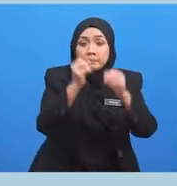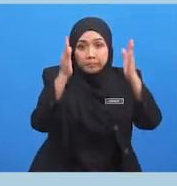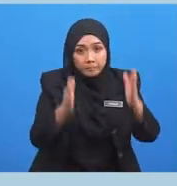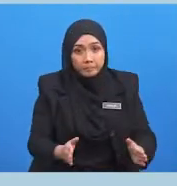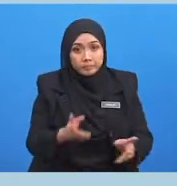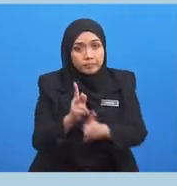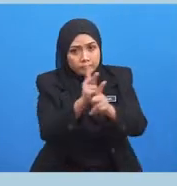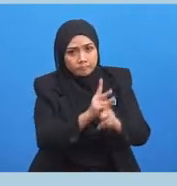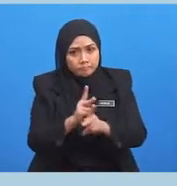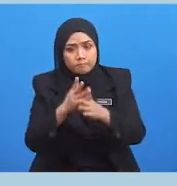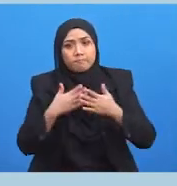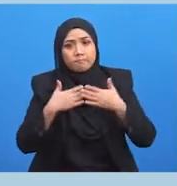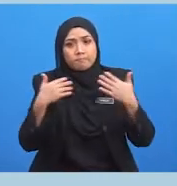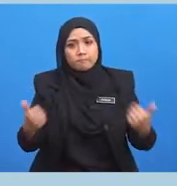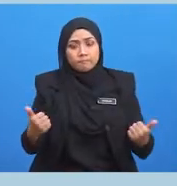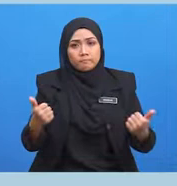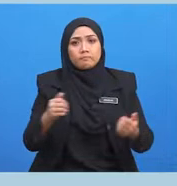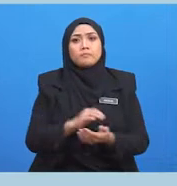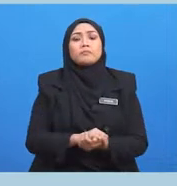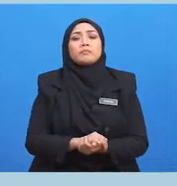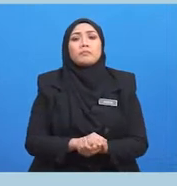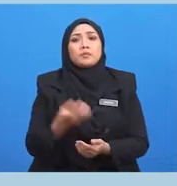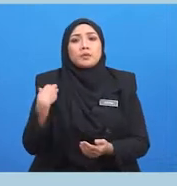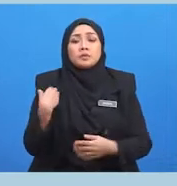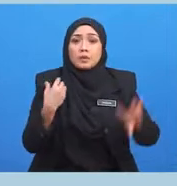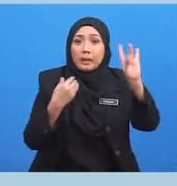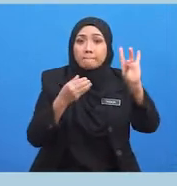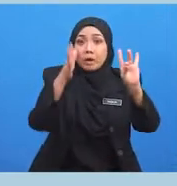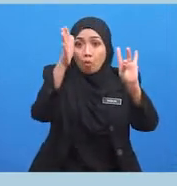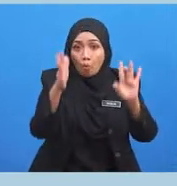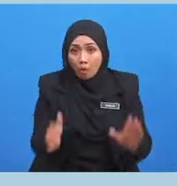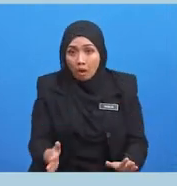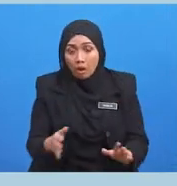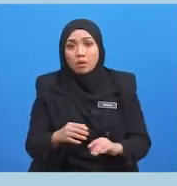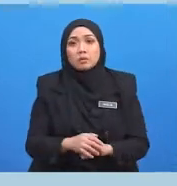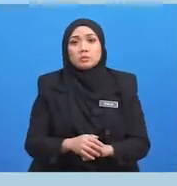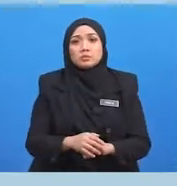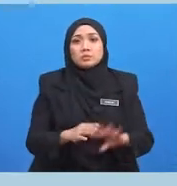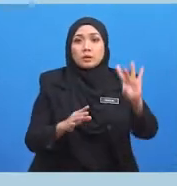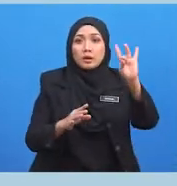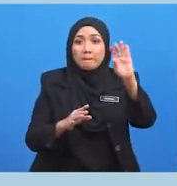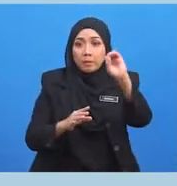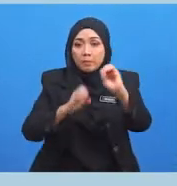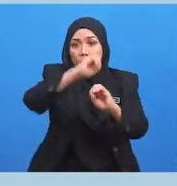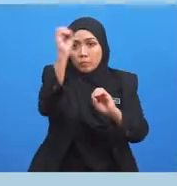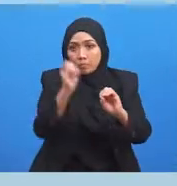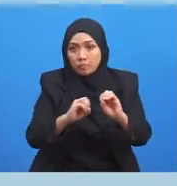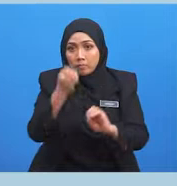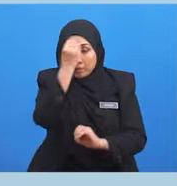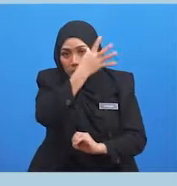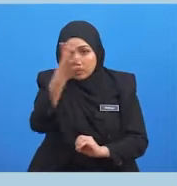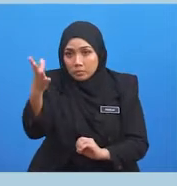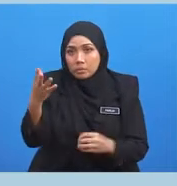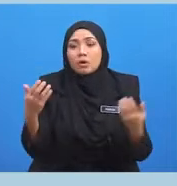jagaan kesihatan, didapati bahawa seramai 8 orang, iaitu 80%,